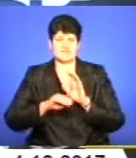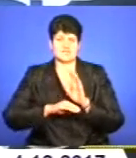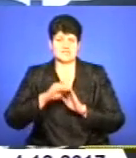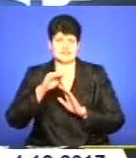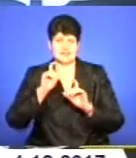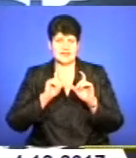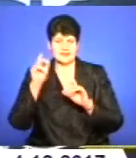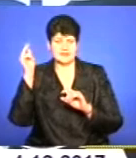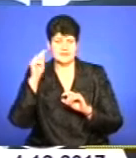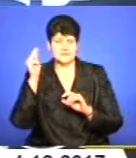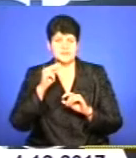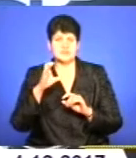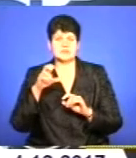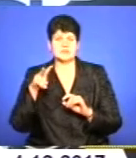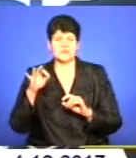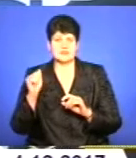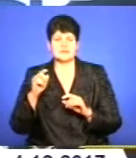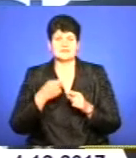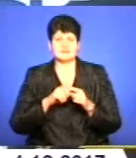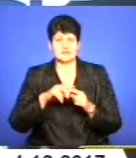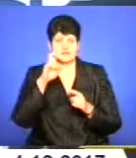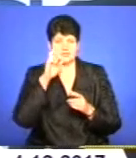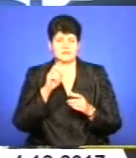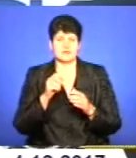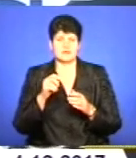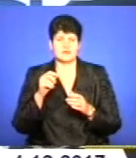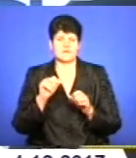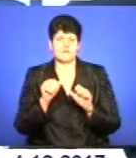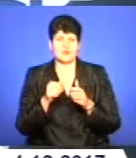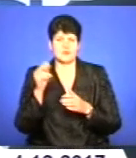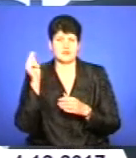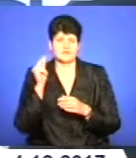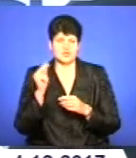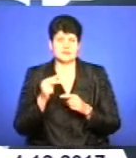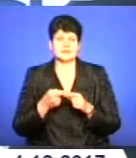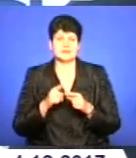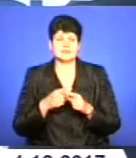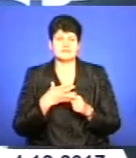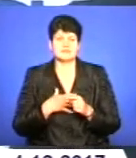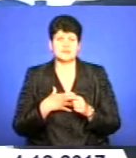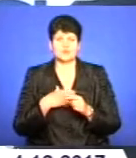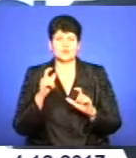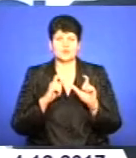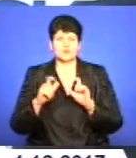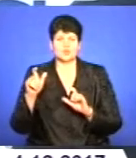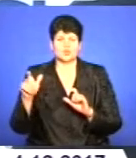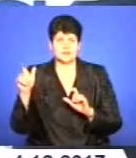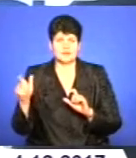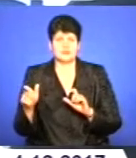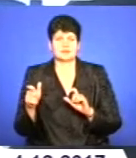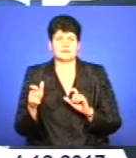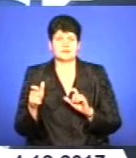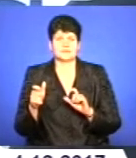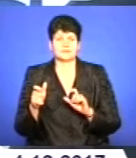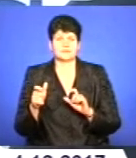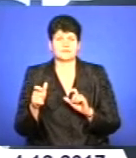раз наголошую, це навчання на бюджетній формі навчання. І що саме важливе, що студенти довідаються про те, вступили вони